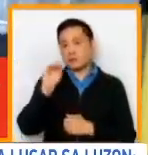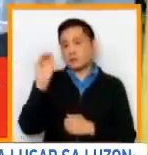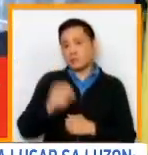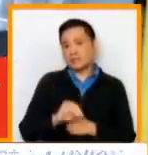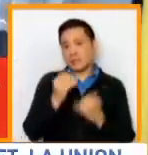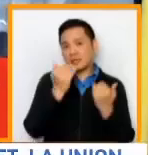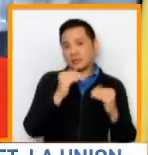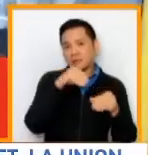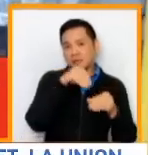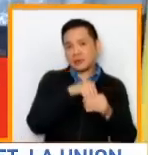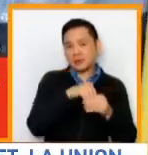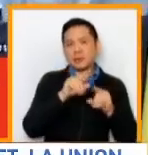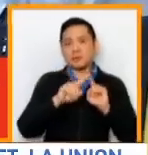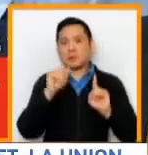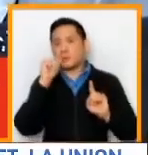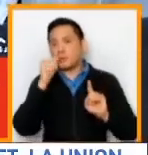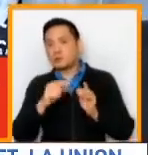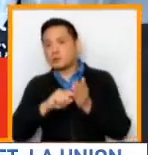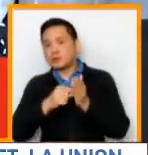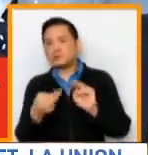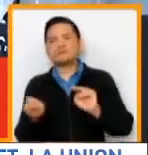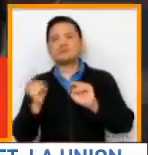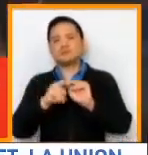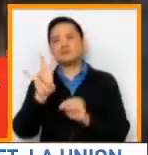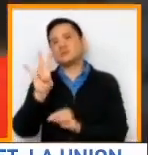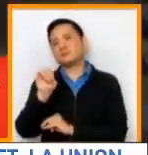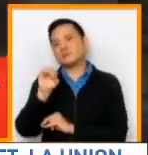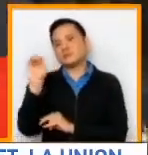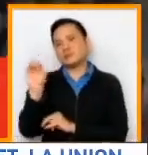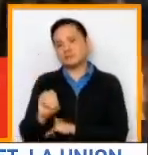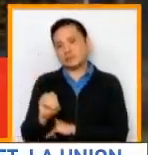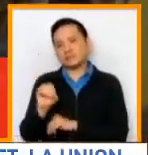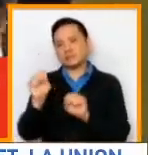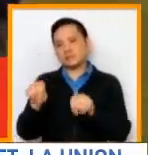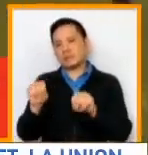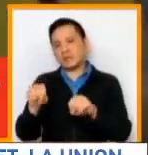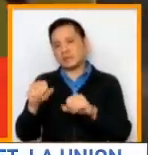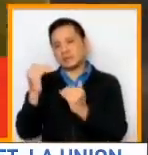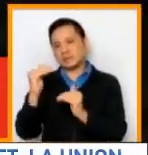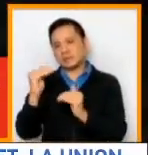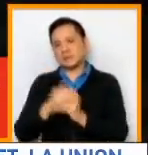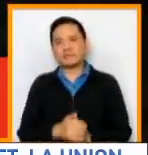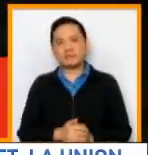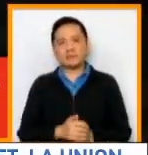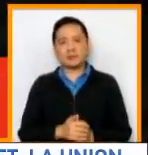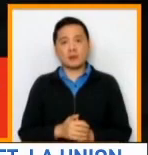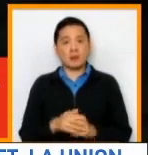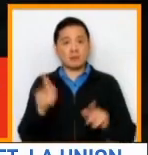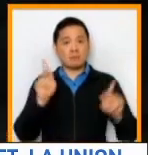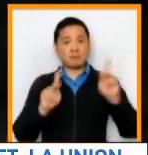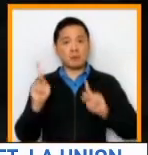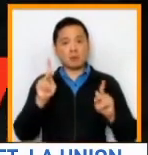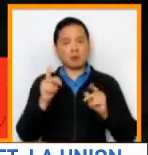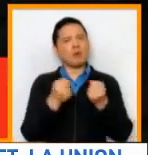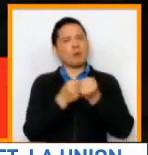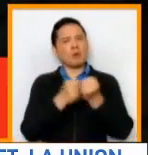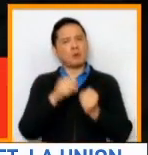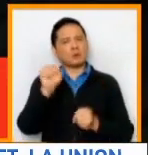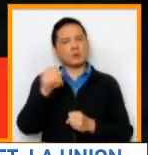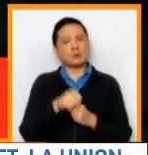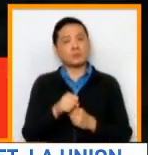bukas, magiging 70% na ang kapasidad. Pabor ang mga pasaherong nakausap namin. Oo, okay lang naman.